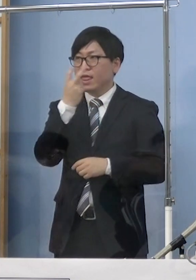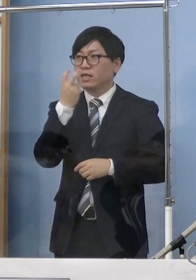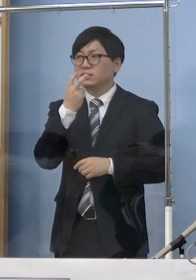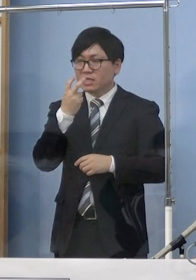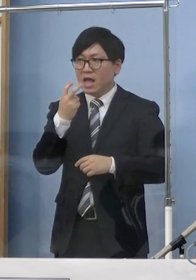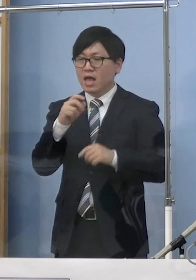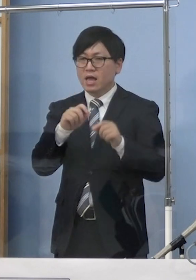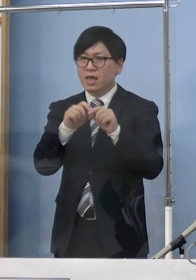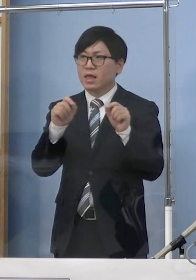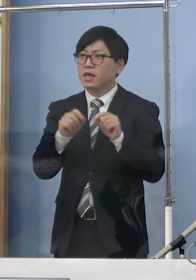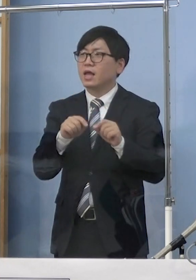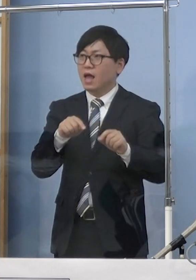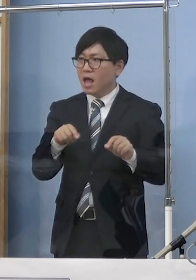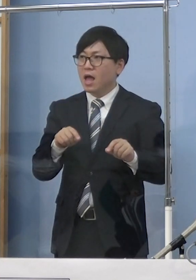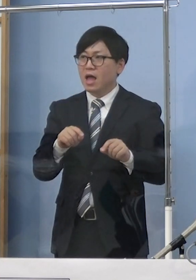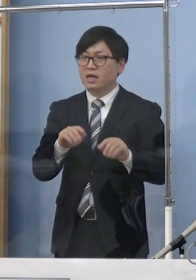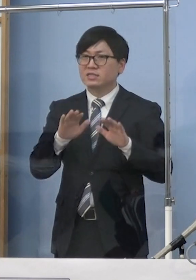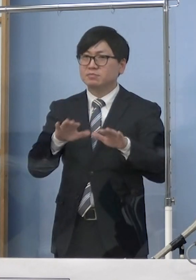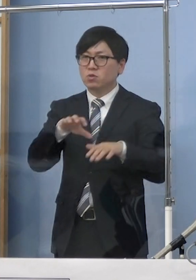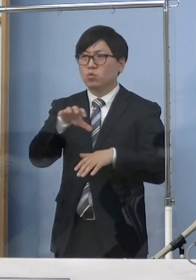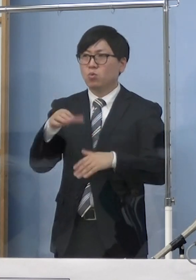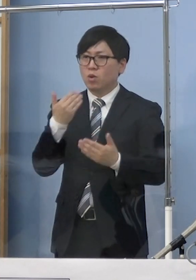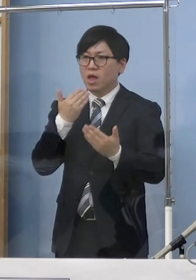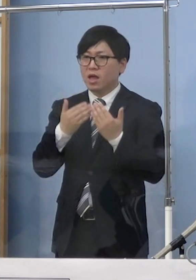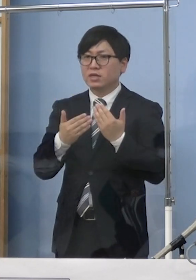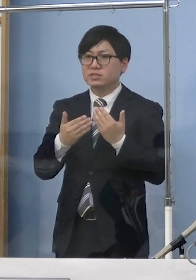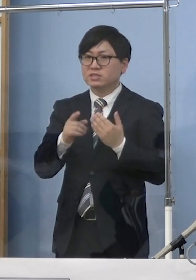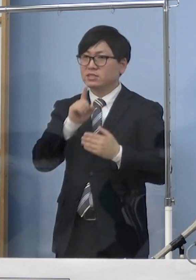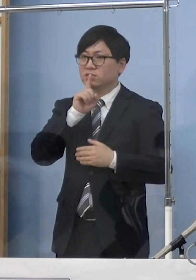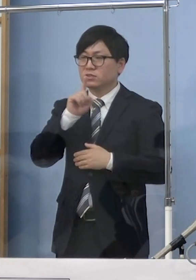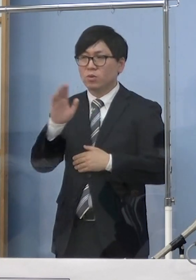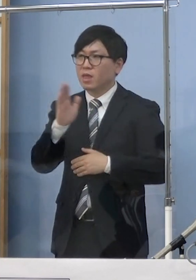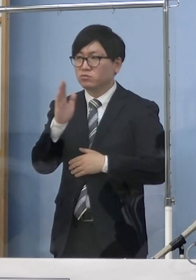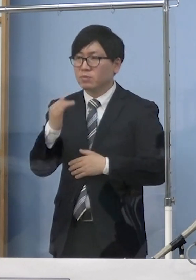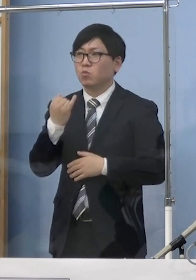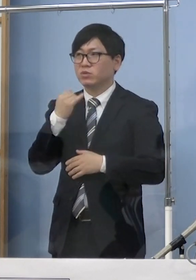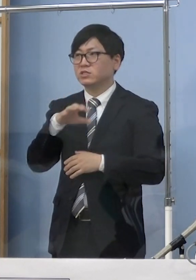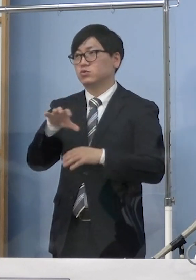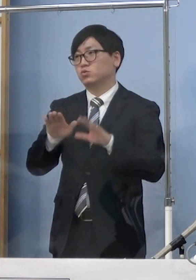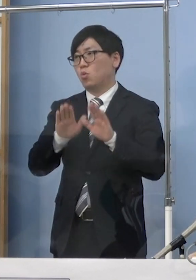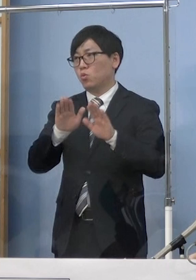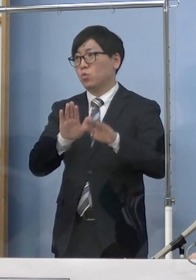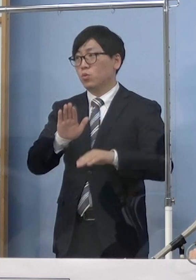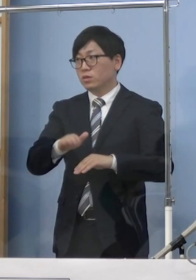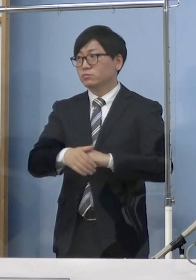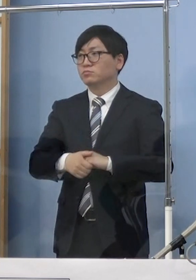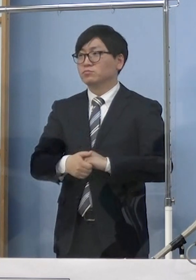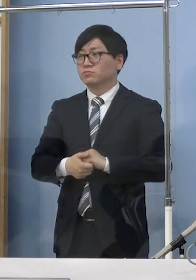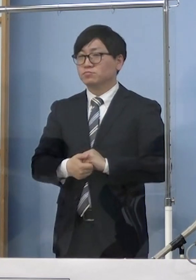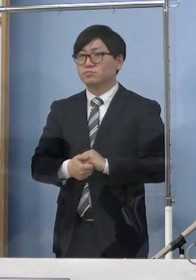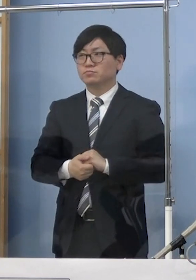のところ公表する必要性がある状況ではございません。